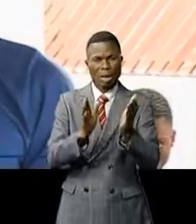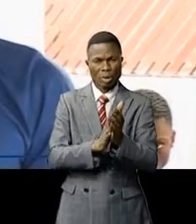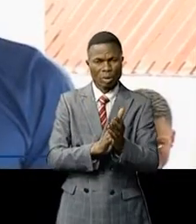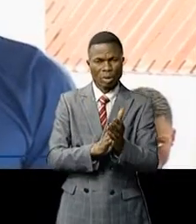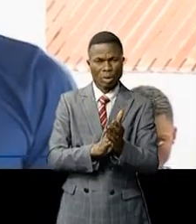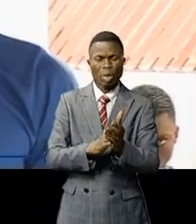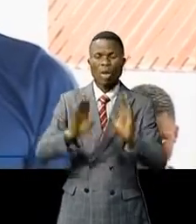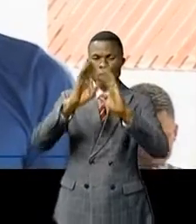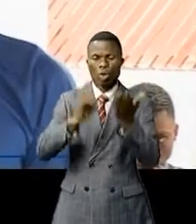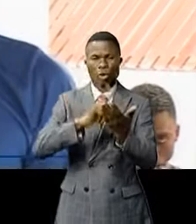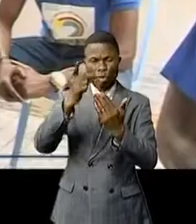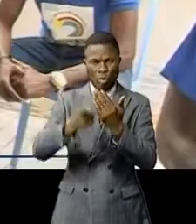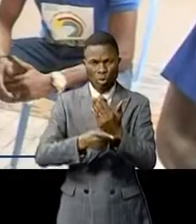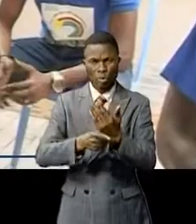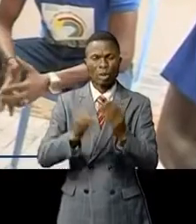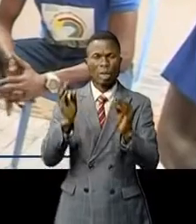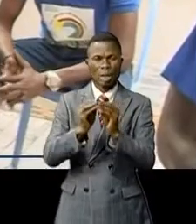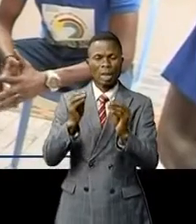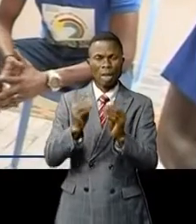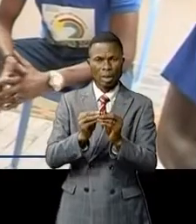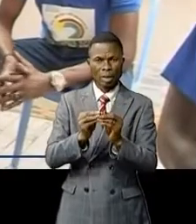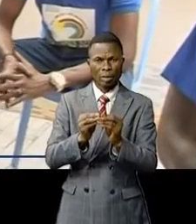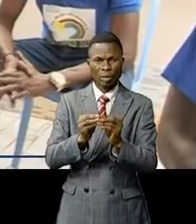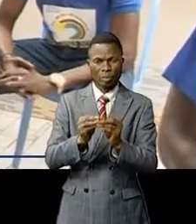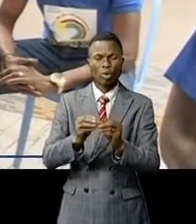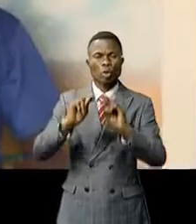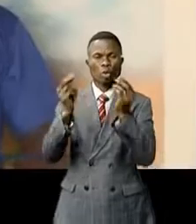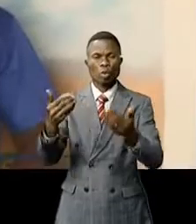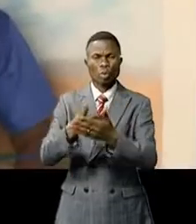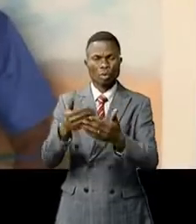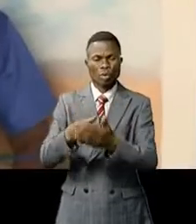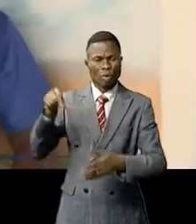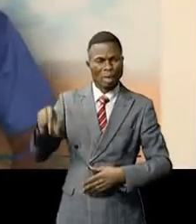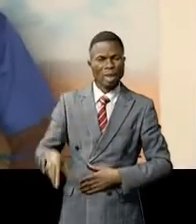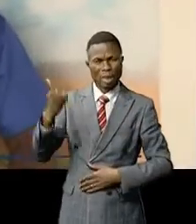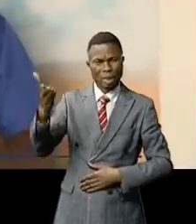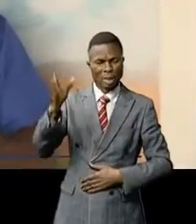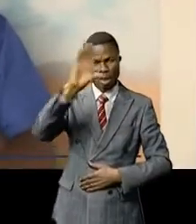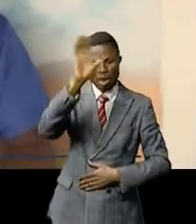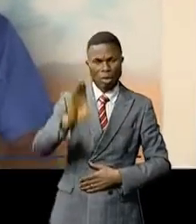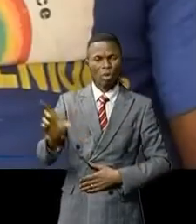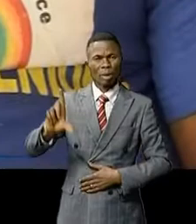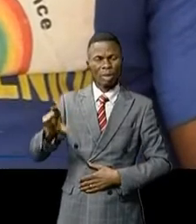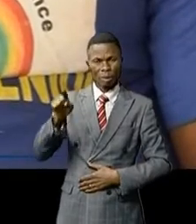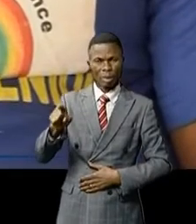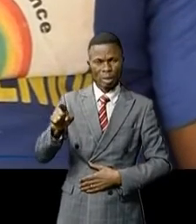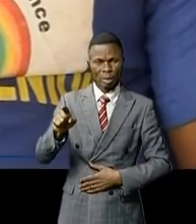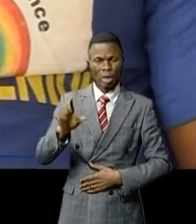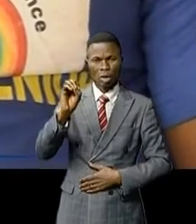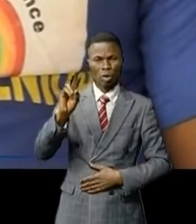tout planifié au cours d'une rencontre à la nouvelle cellule de ces quartiers de la commune de Limété.